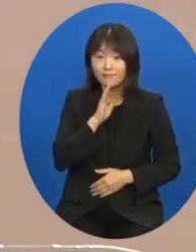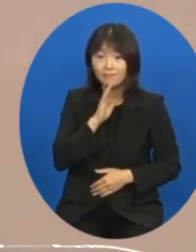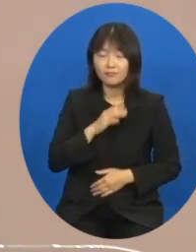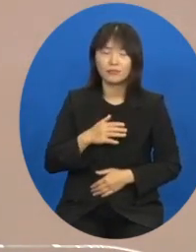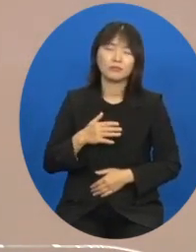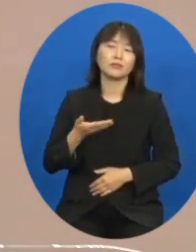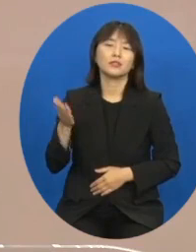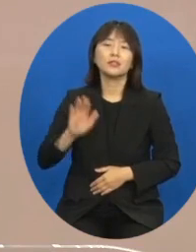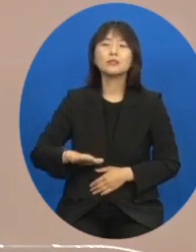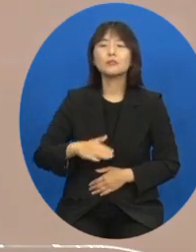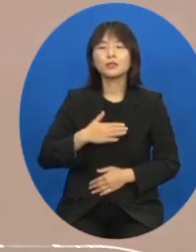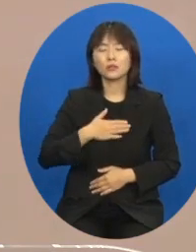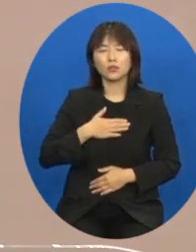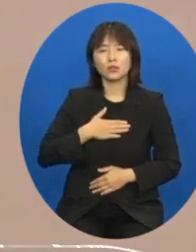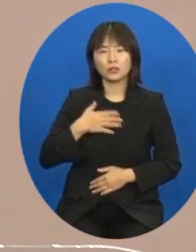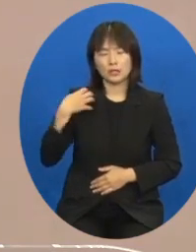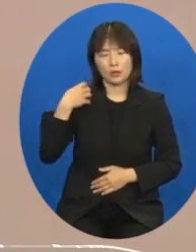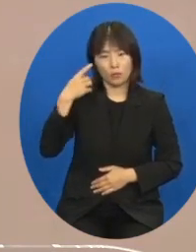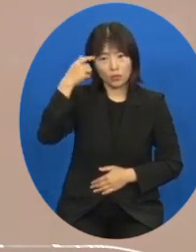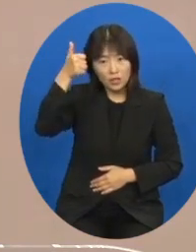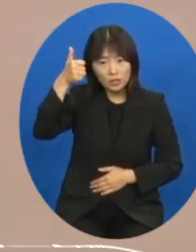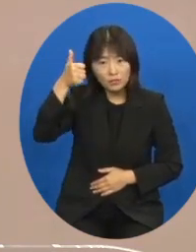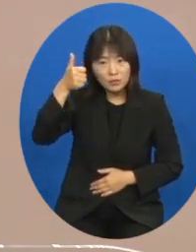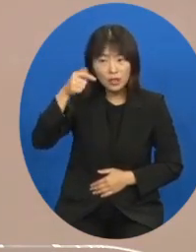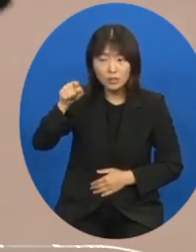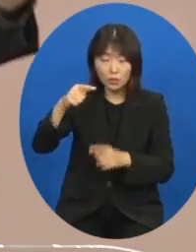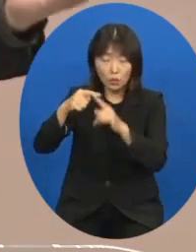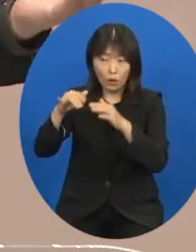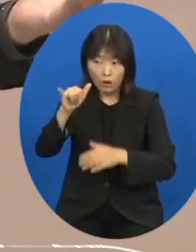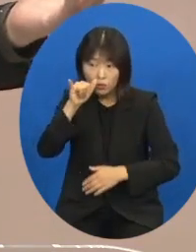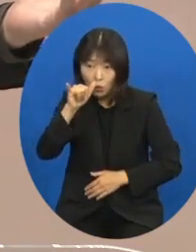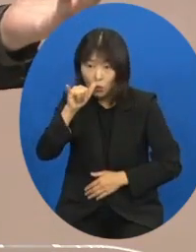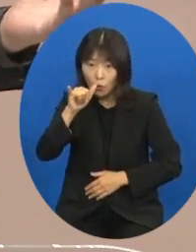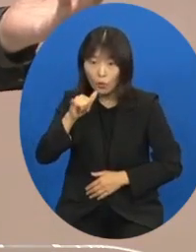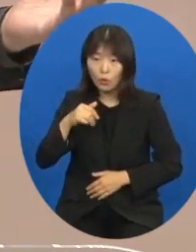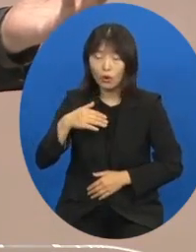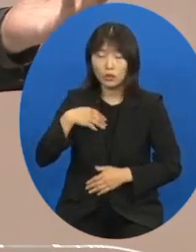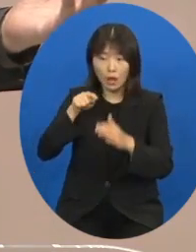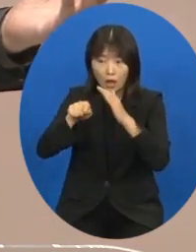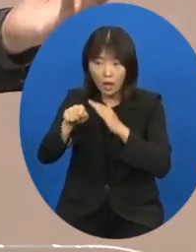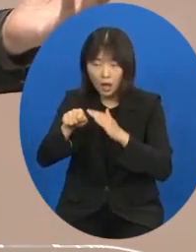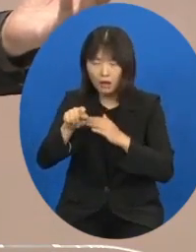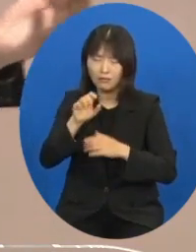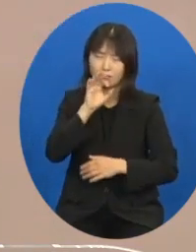그렇지만 저는 담임 목사인데 그런 교회가 있다고 제가 갈수 없잖아요.